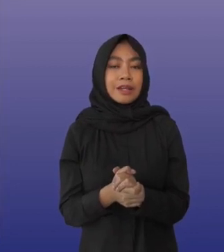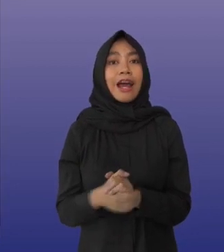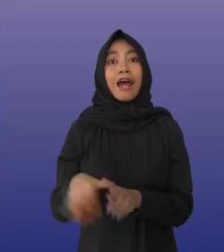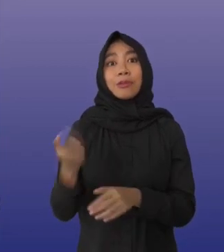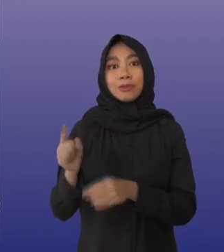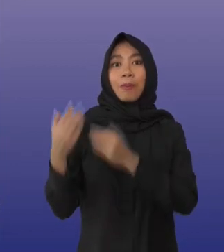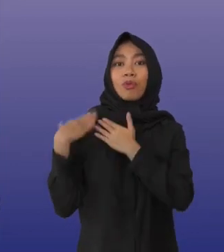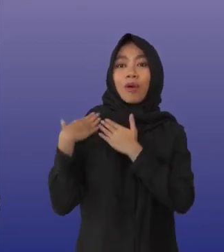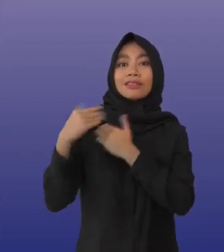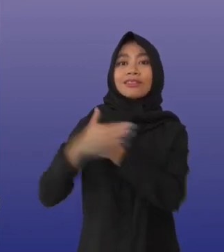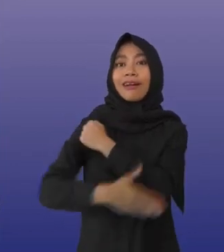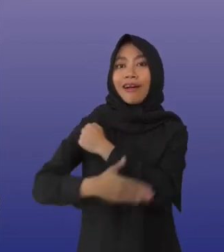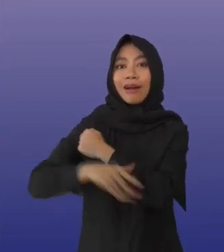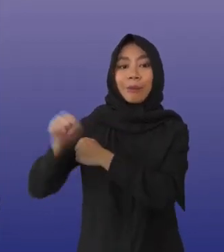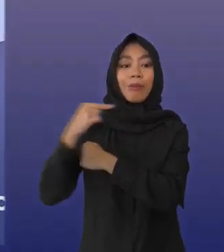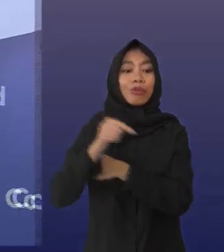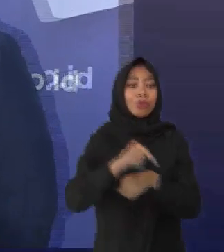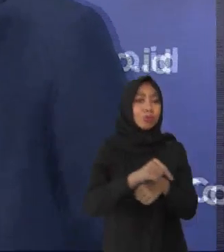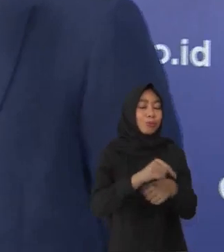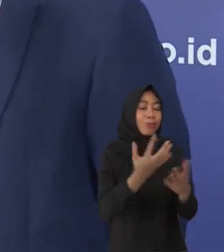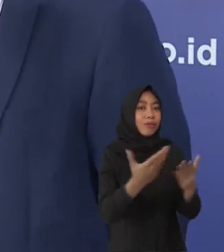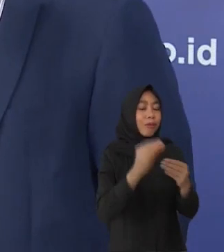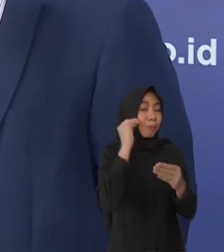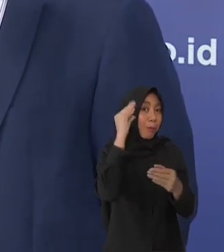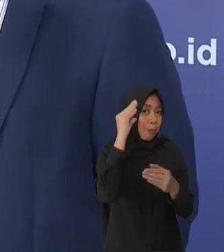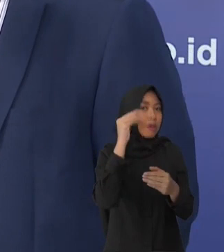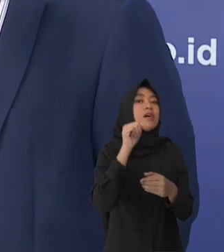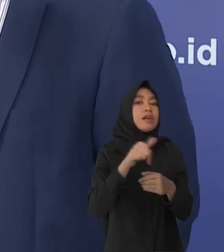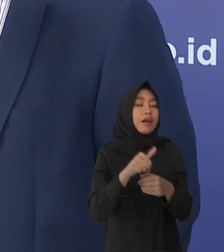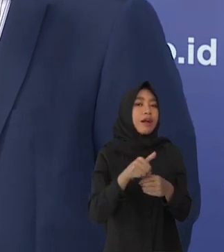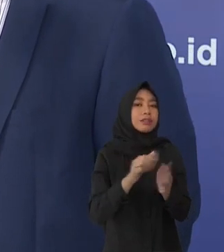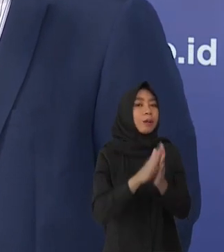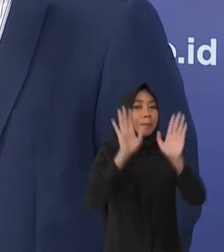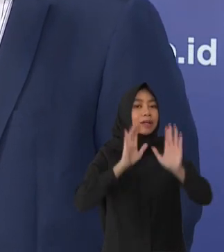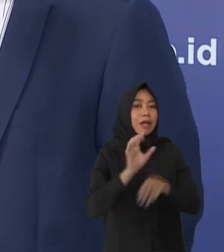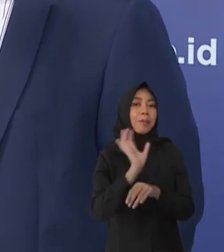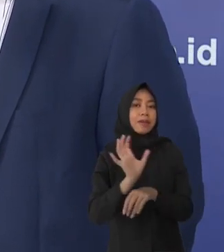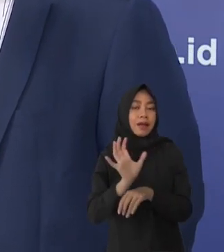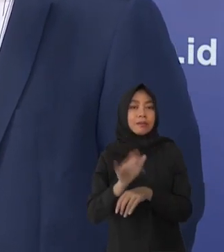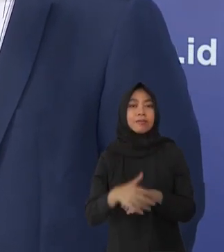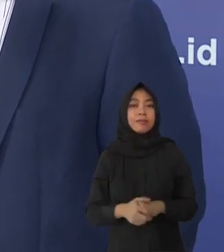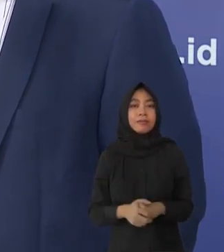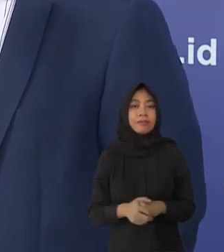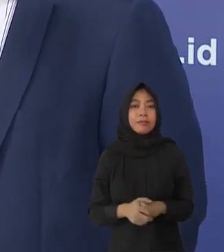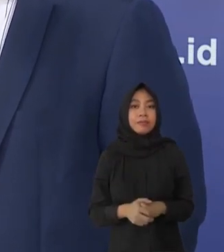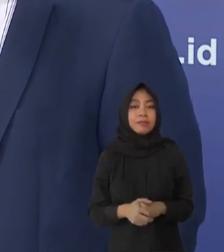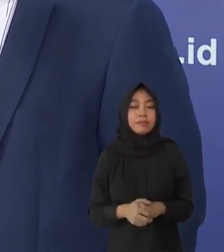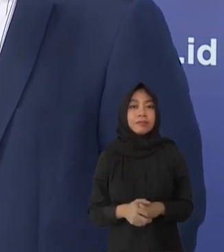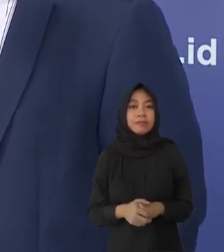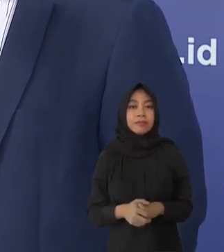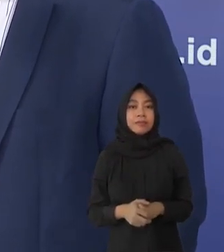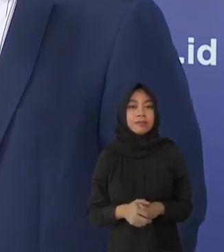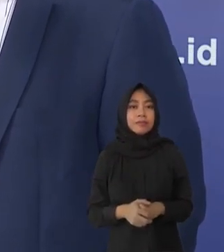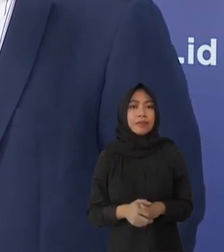negara dalam mencerdaskan bangsa. Karena fungsinya yang sangat penting itu, maka Radio